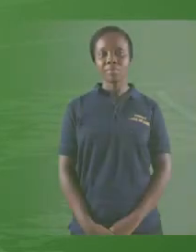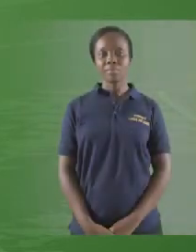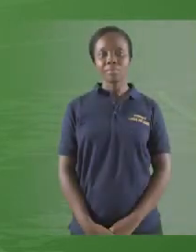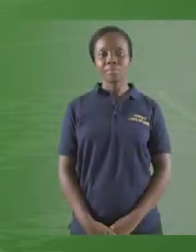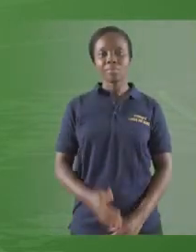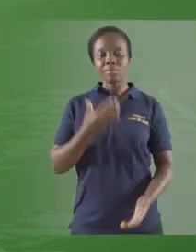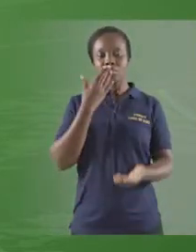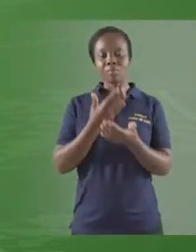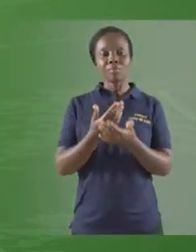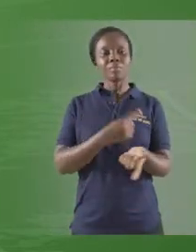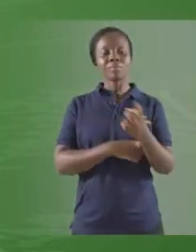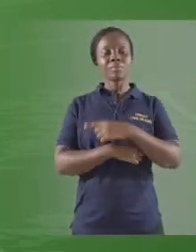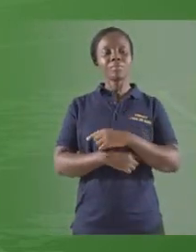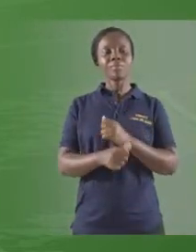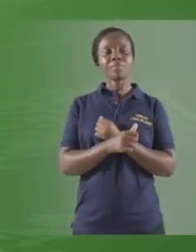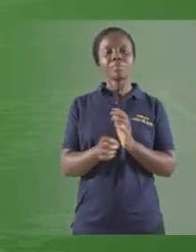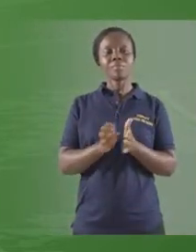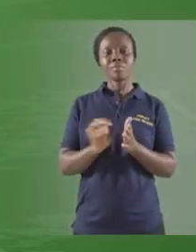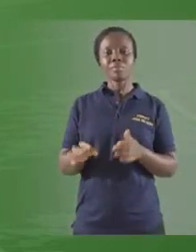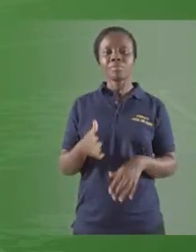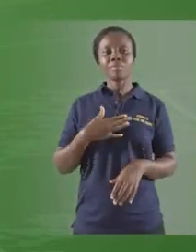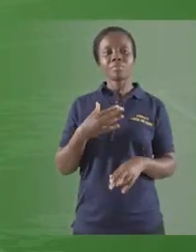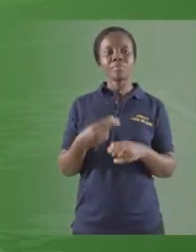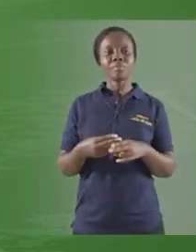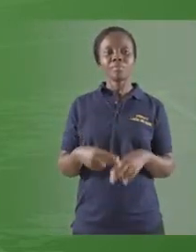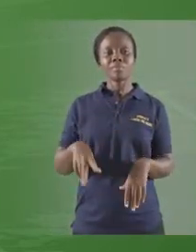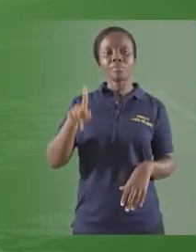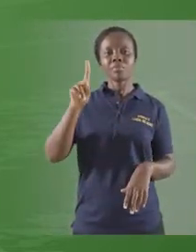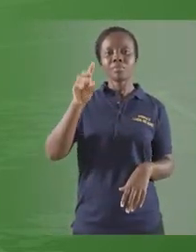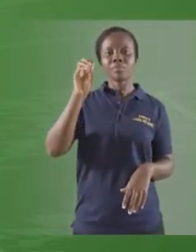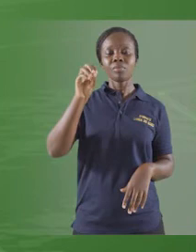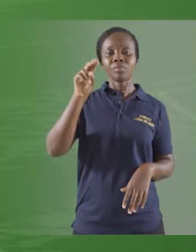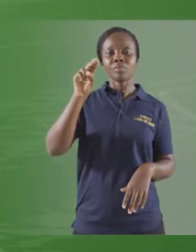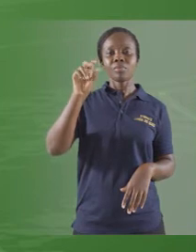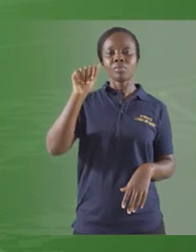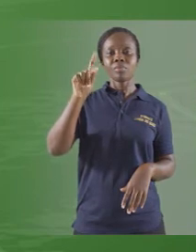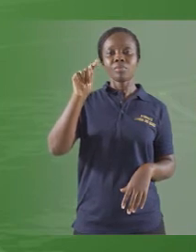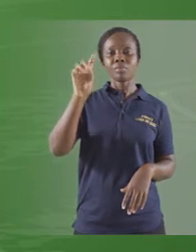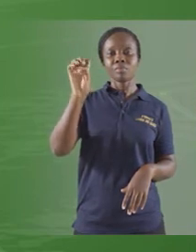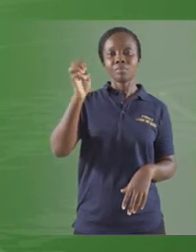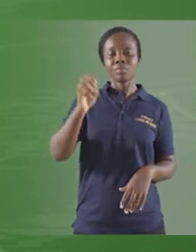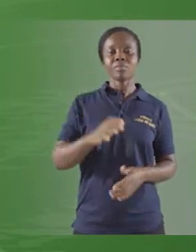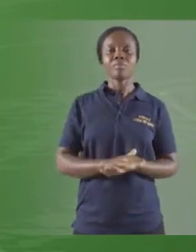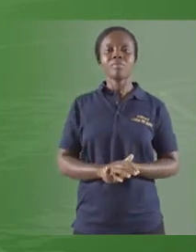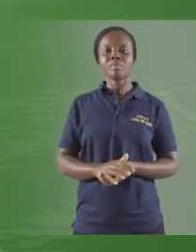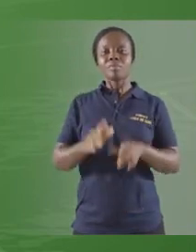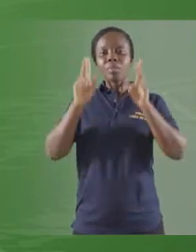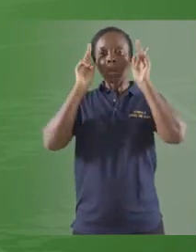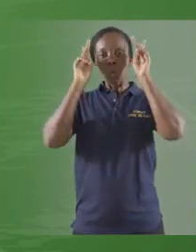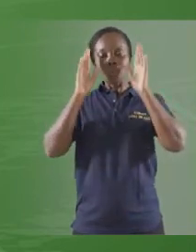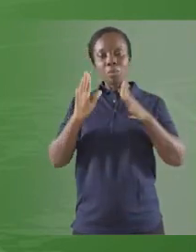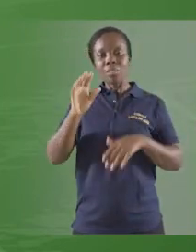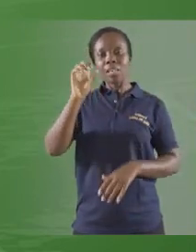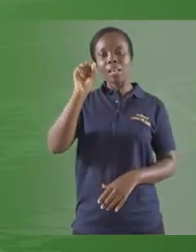Chers élèves, bonjour. Je suis Konaté Aboubakar, professeur de